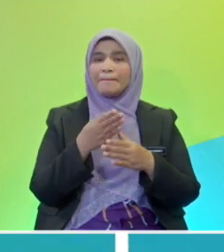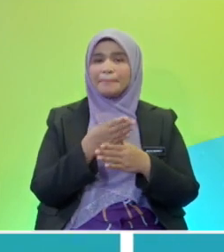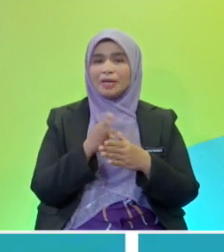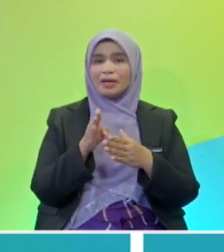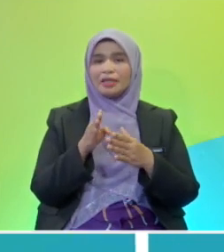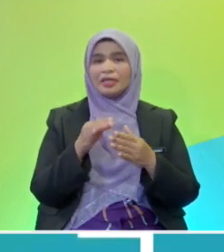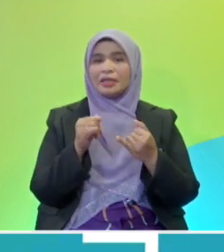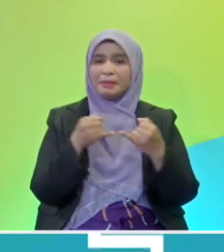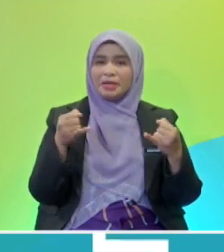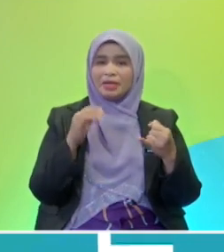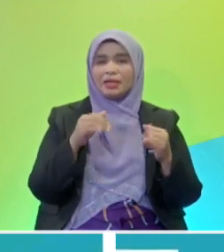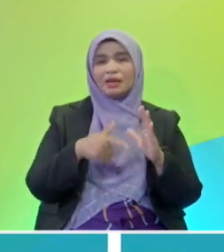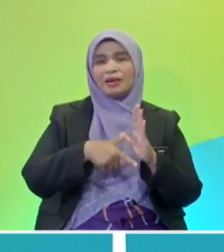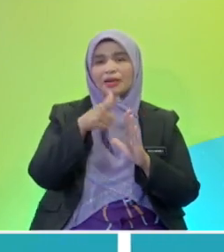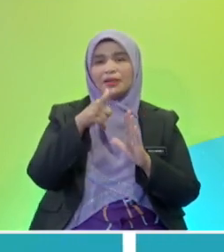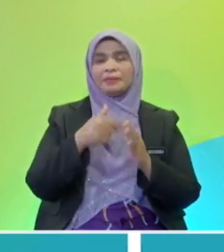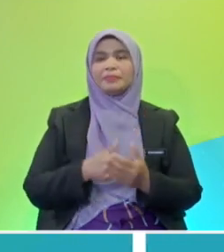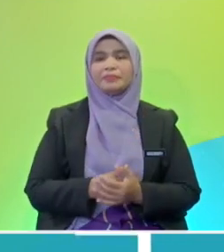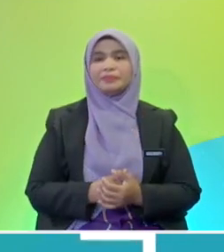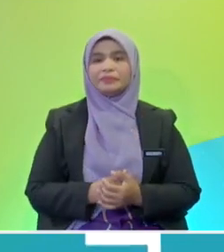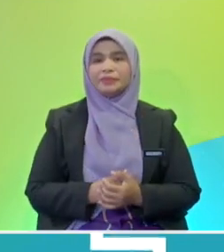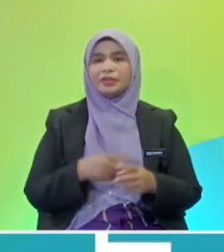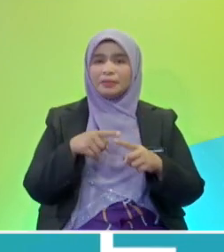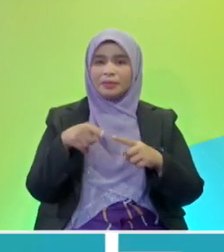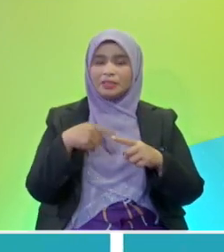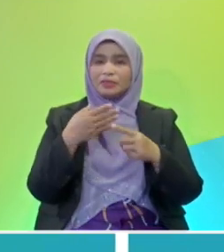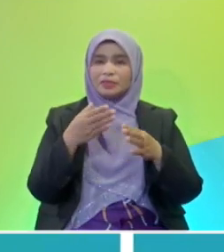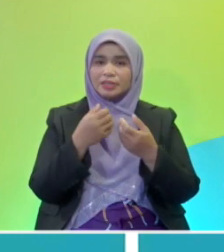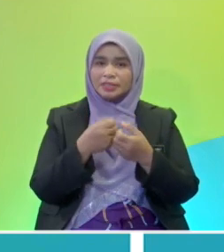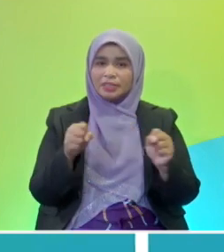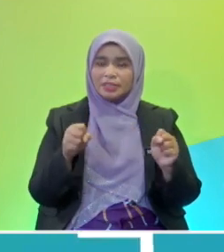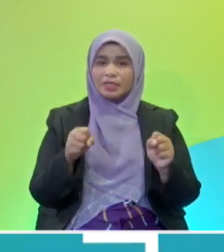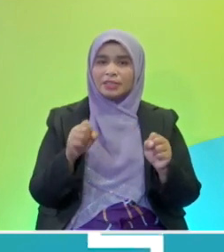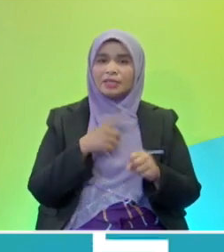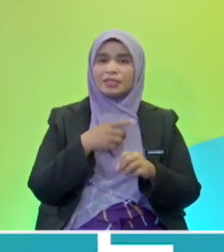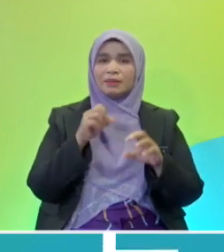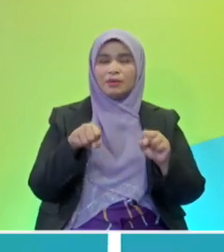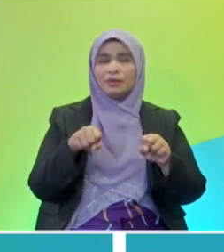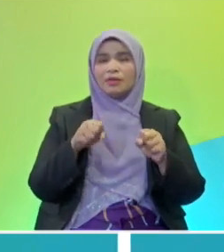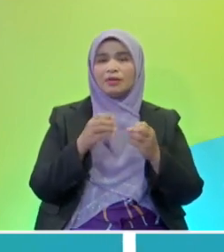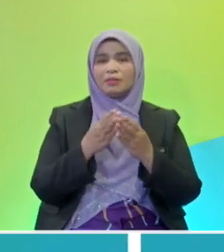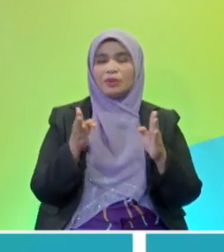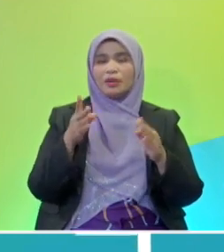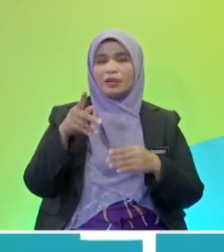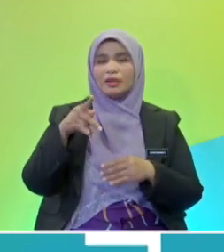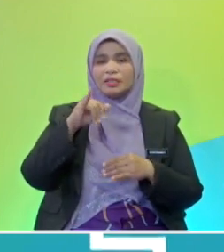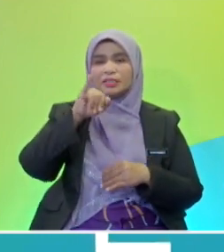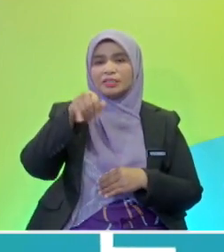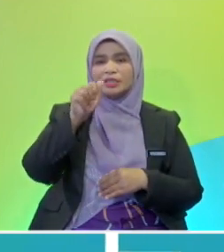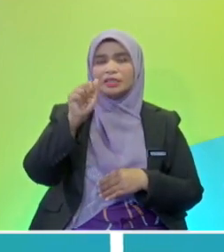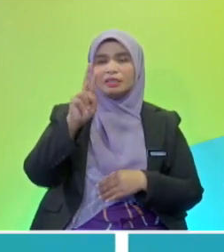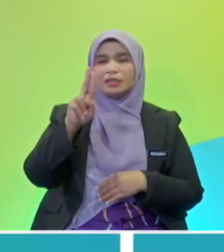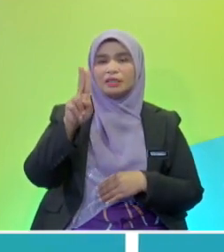benang tersebut Oke bila kita dah siap okey kita boleh buka pin Sorry jarum peniti